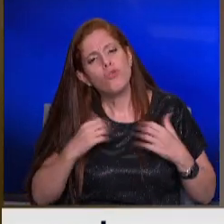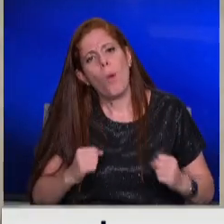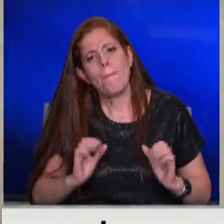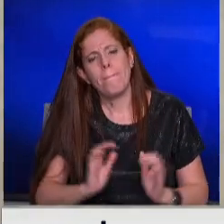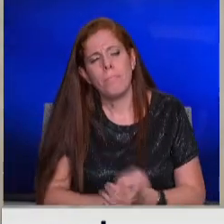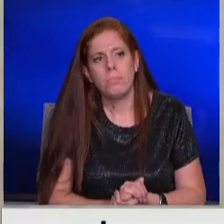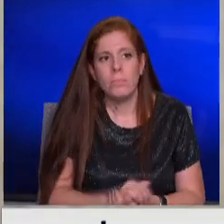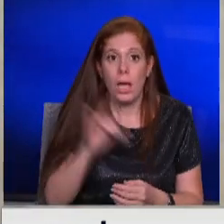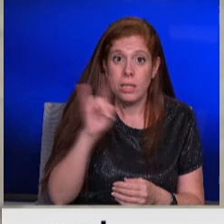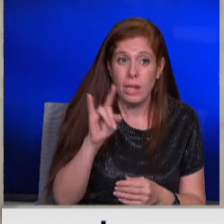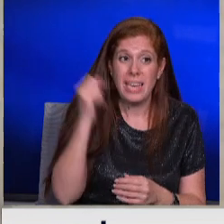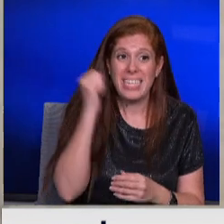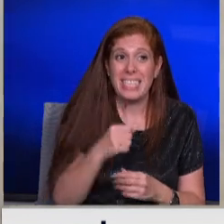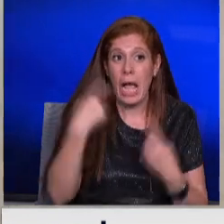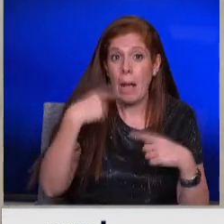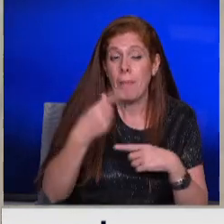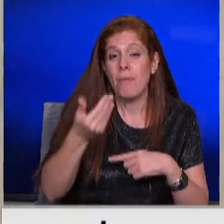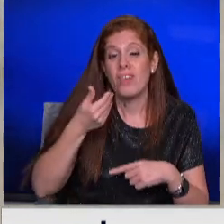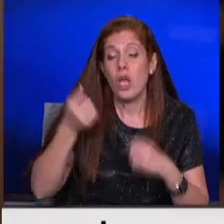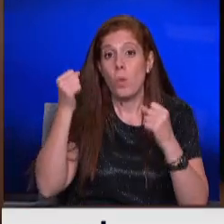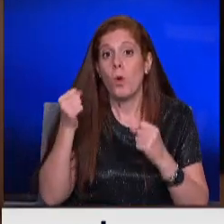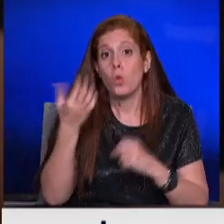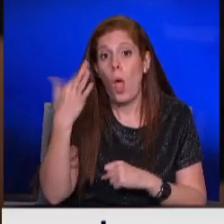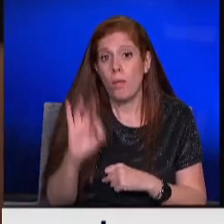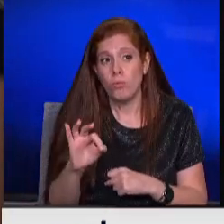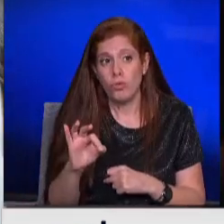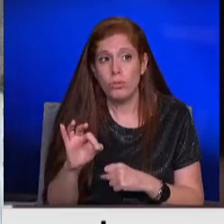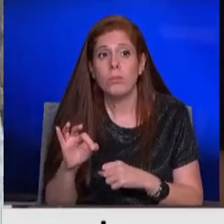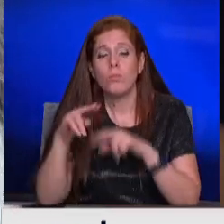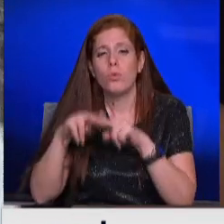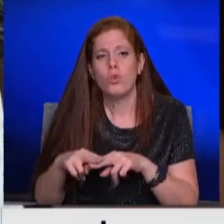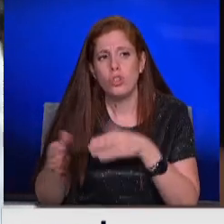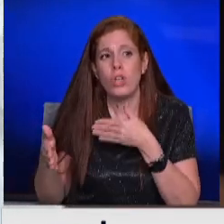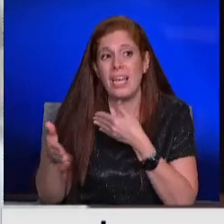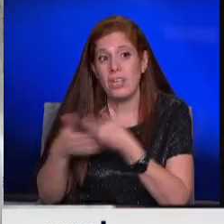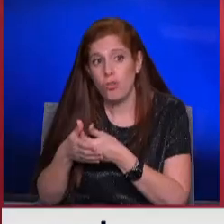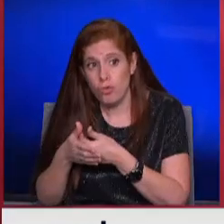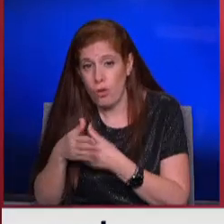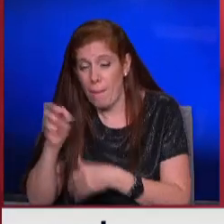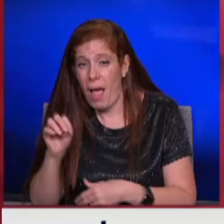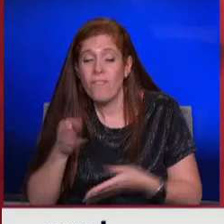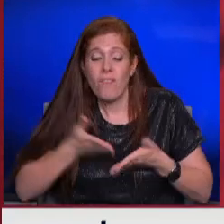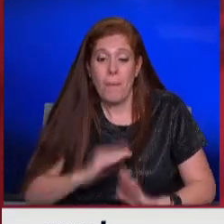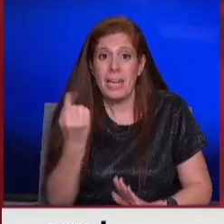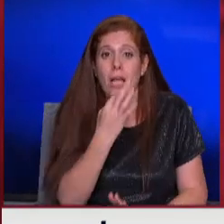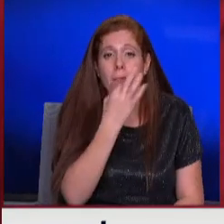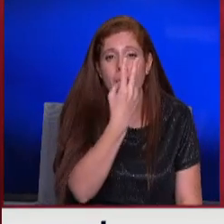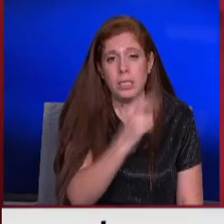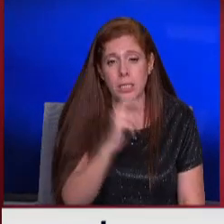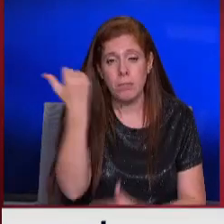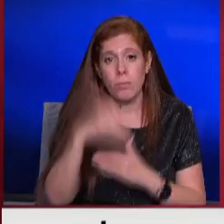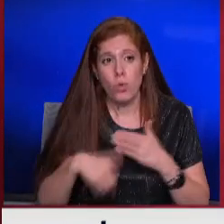הולדתו ה-50. הוא הניח אחריו אישה, מירב ובן יחיד, דניאל, בן 20. עם תום השבעה עלתה היום